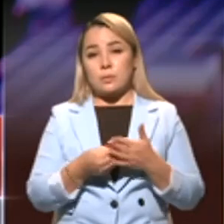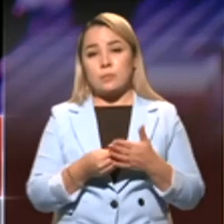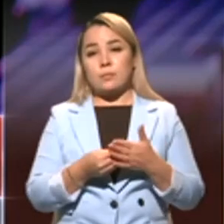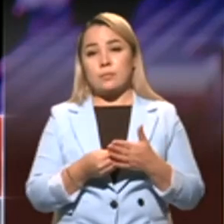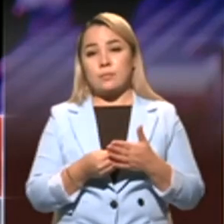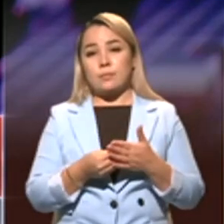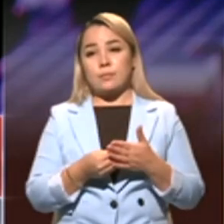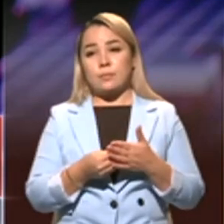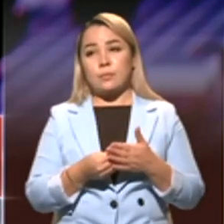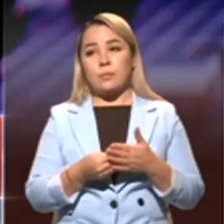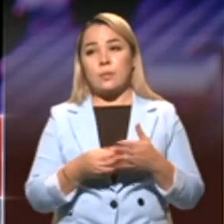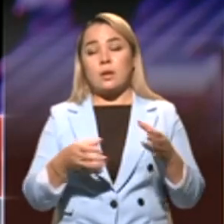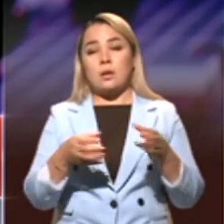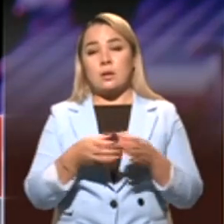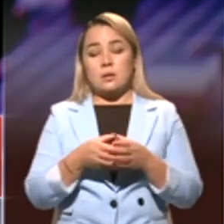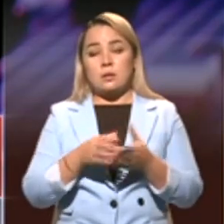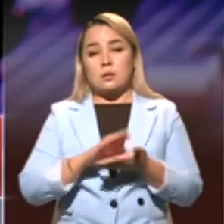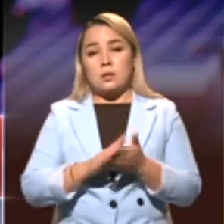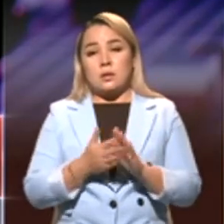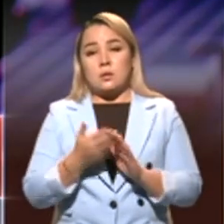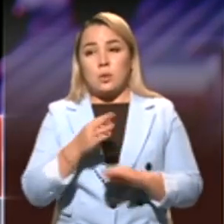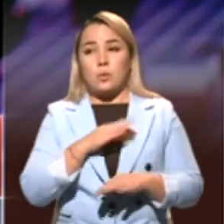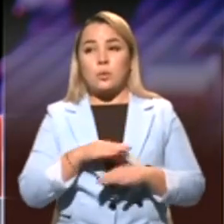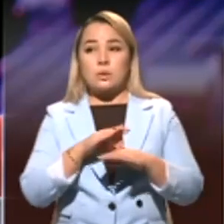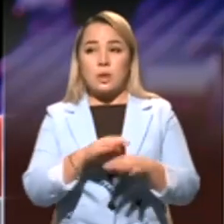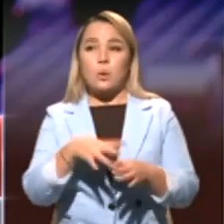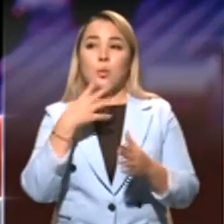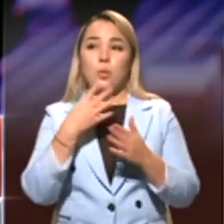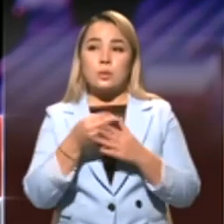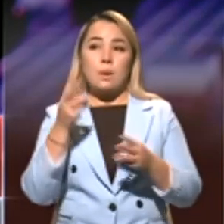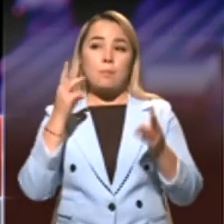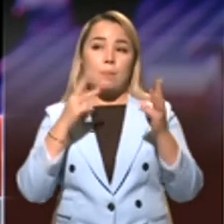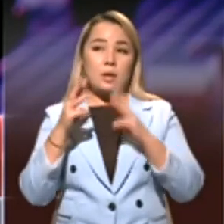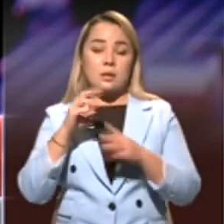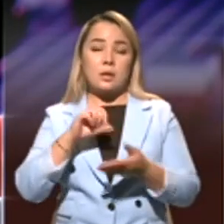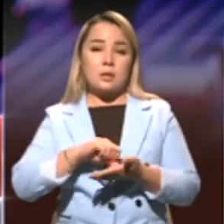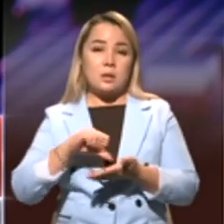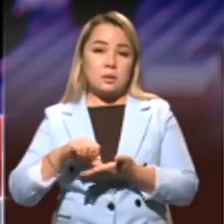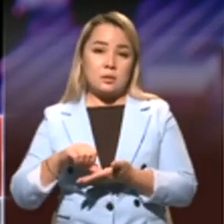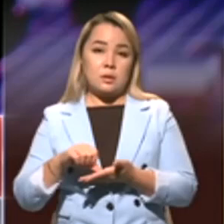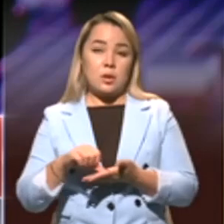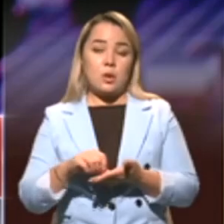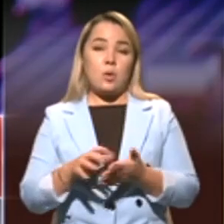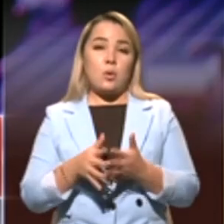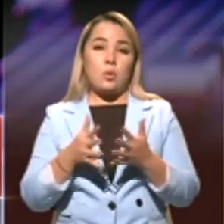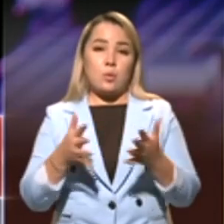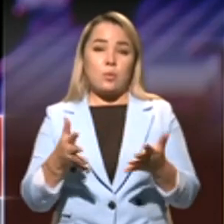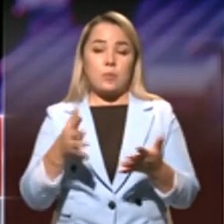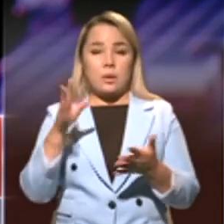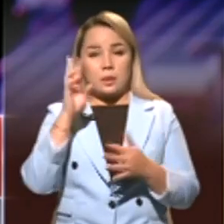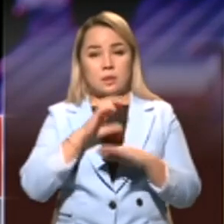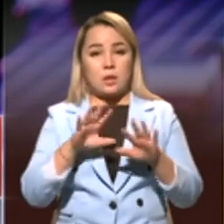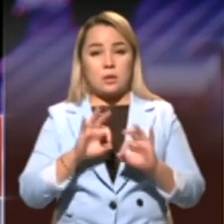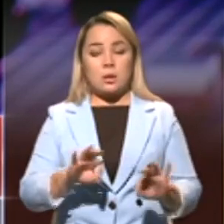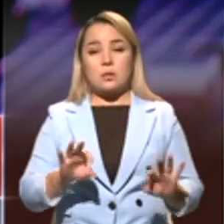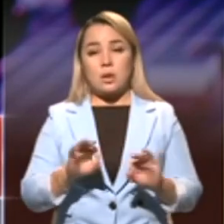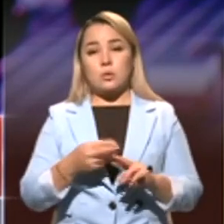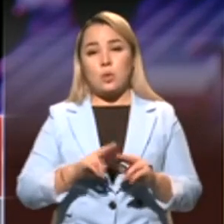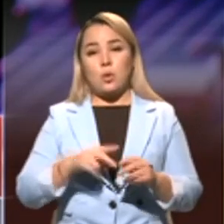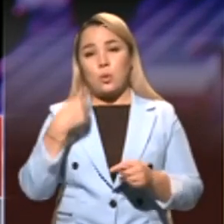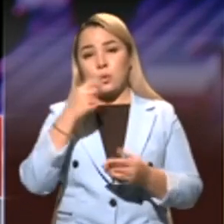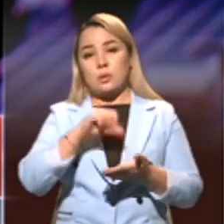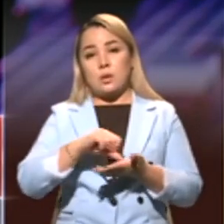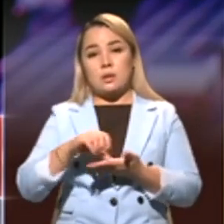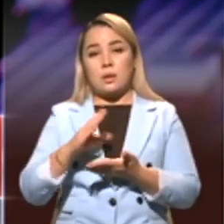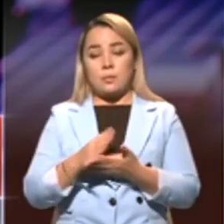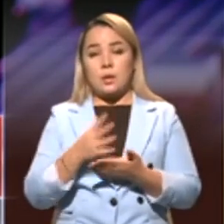осы конфессияаралық келісімді ұстап отырған өзіндік моделі, бұл көп елдерге үлгі деп айтуға болады. Осы жерде енді